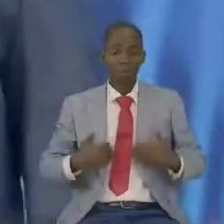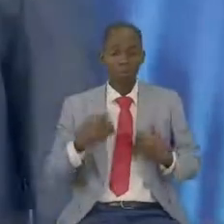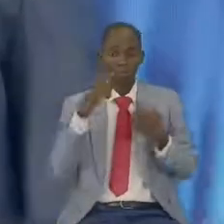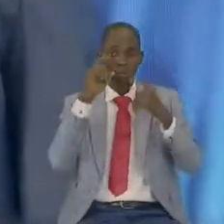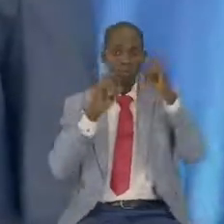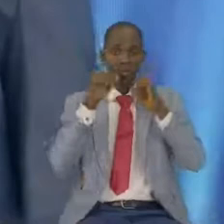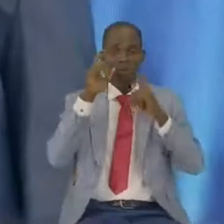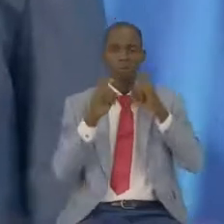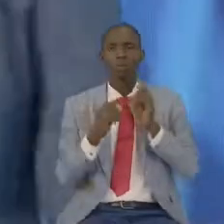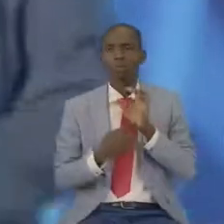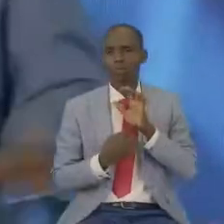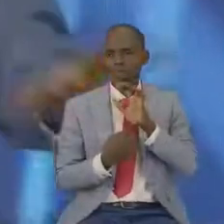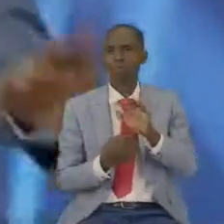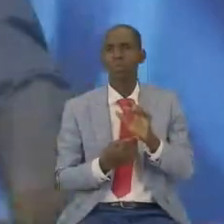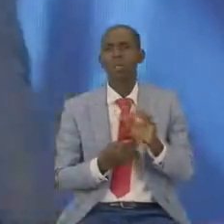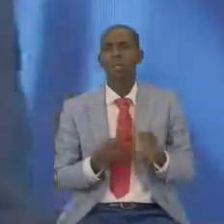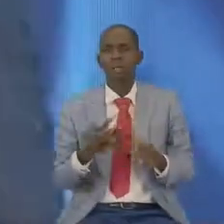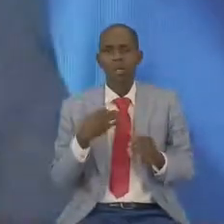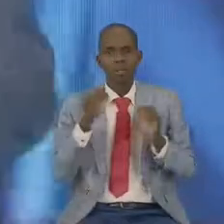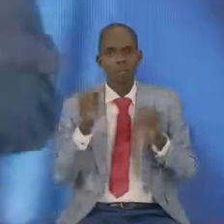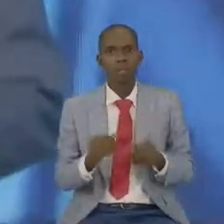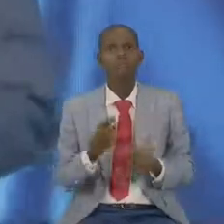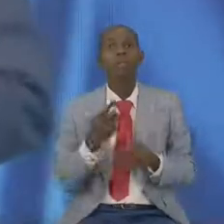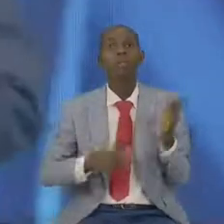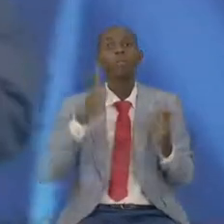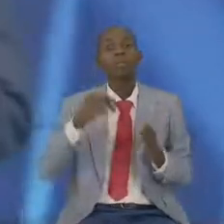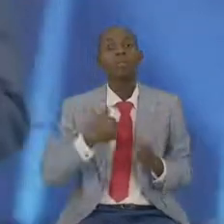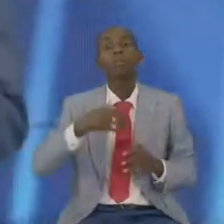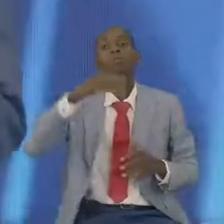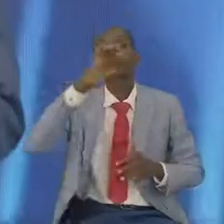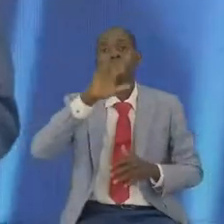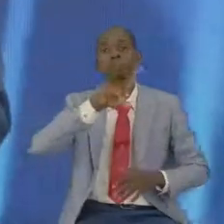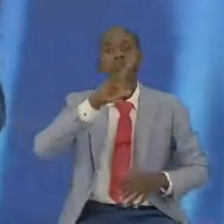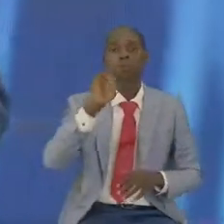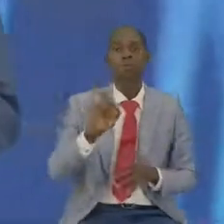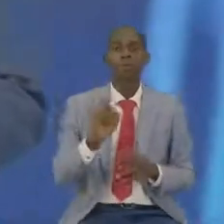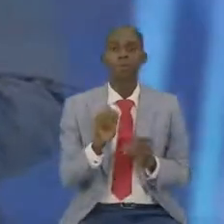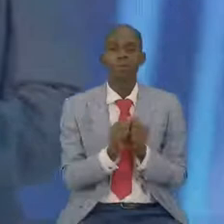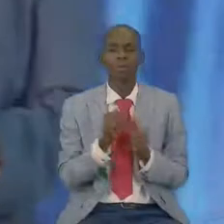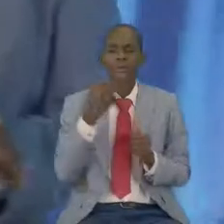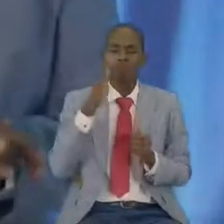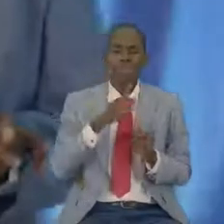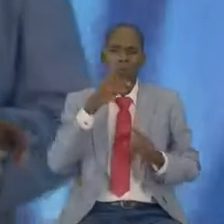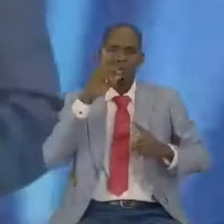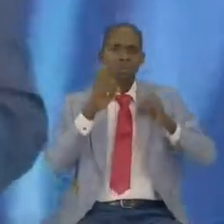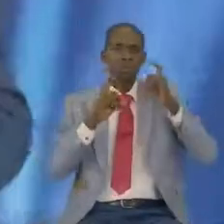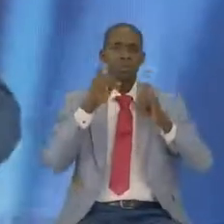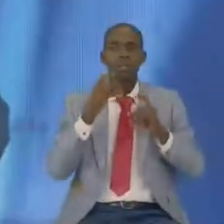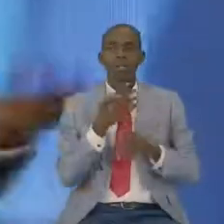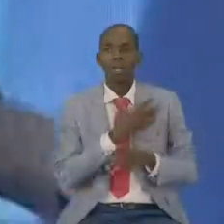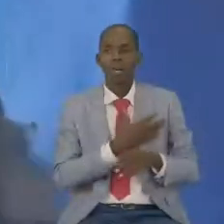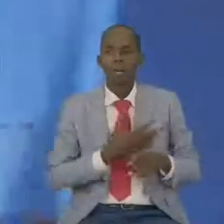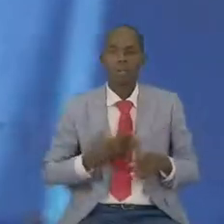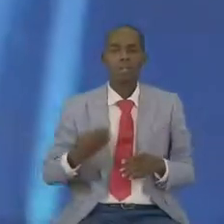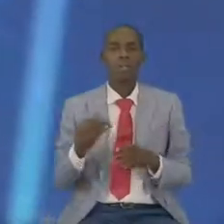déjà comment ils ont agi. Que boirons-nous? Voyez le verset 25. Verset 25, Moïse